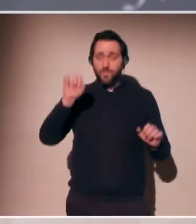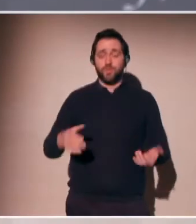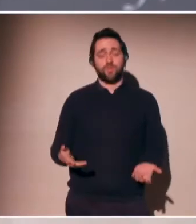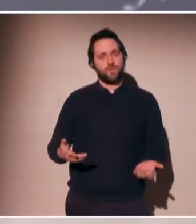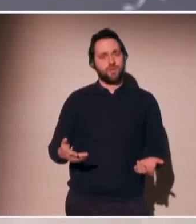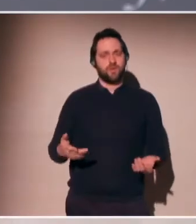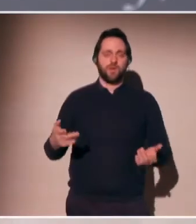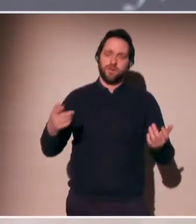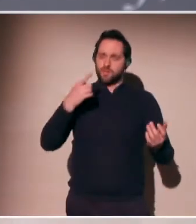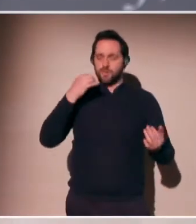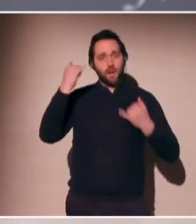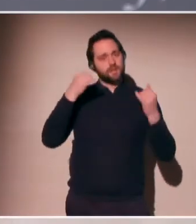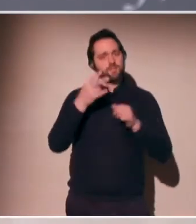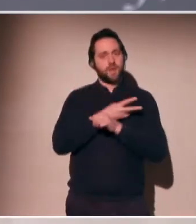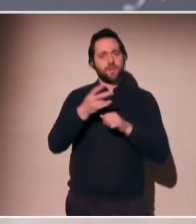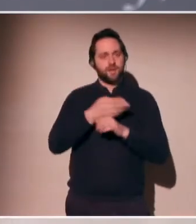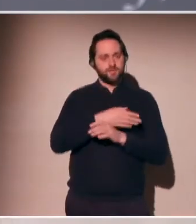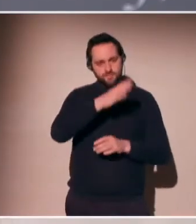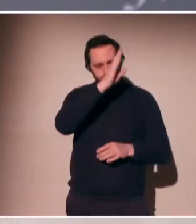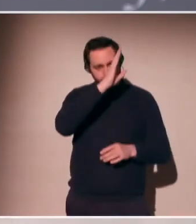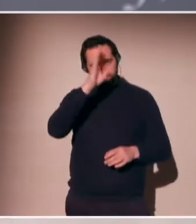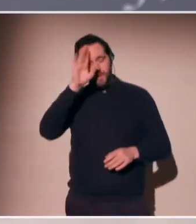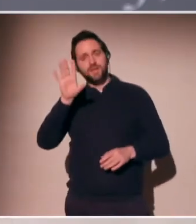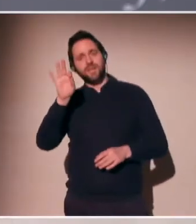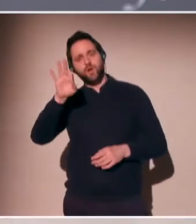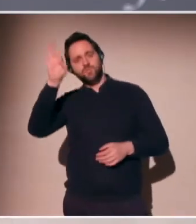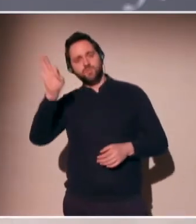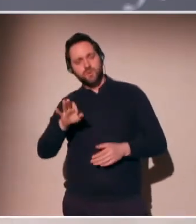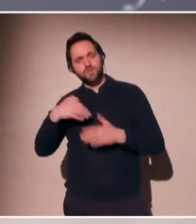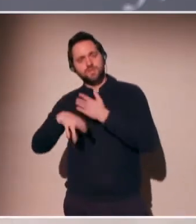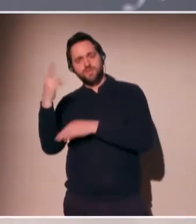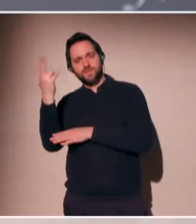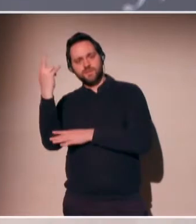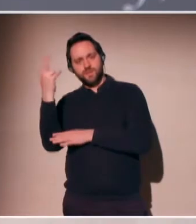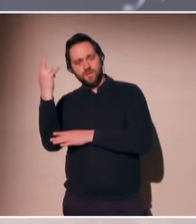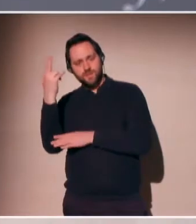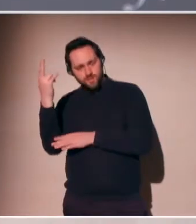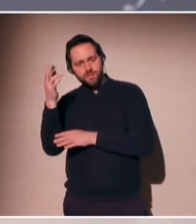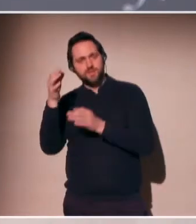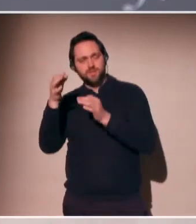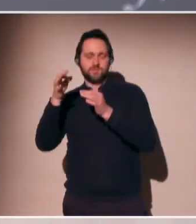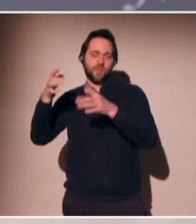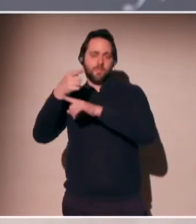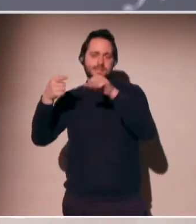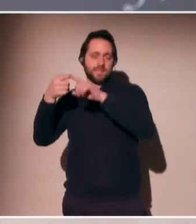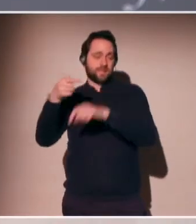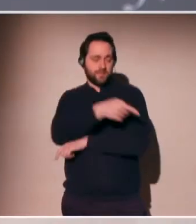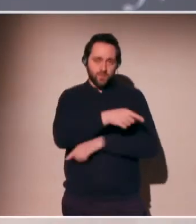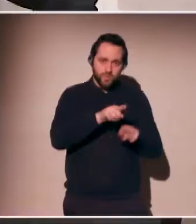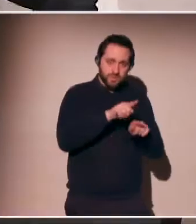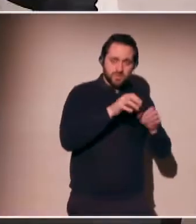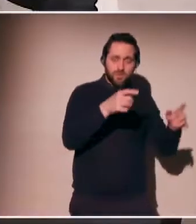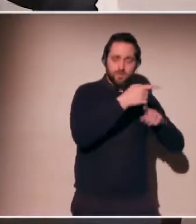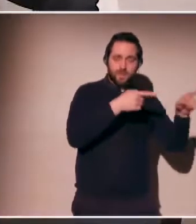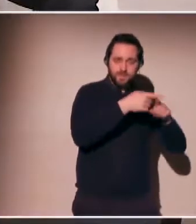l'université ou au CNRS ou à INRIA, à temps partiel dans l'entreprise, c'est quelque chose qui est tout à fait bénéfique pour tout le